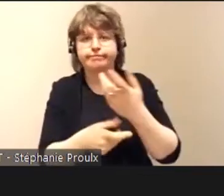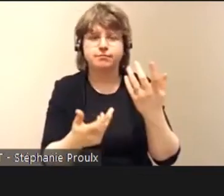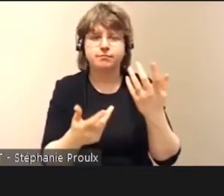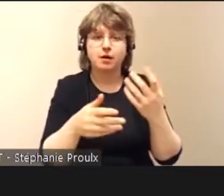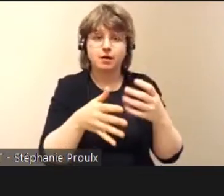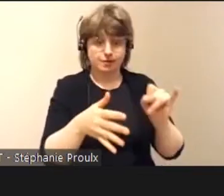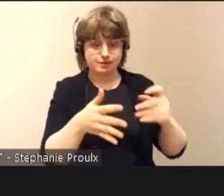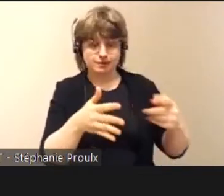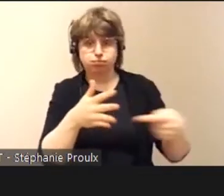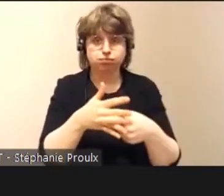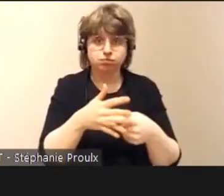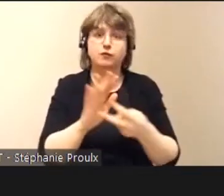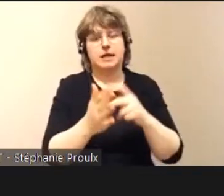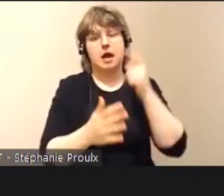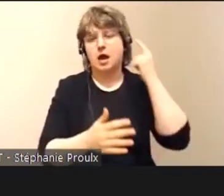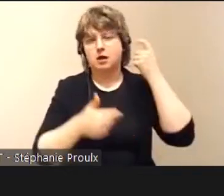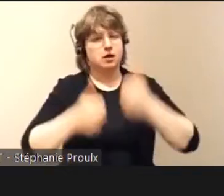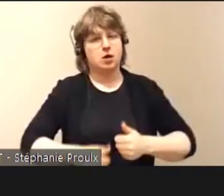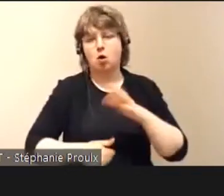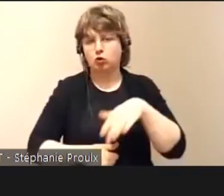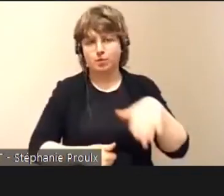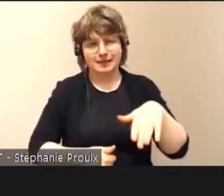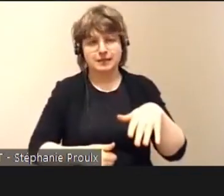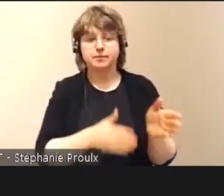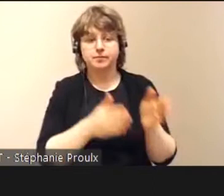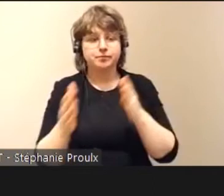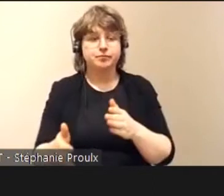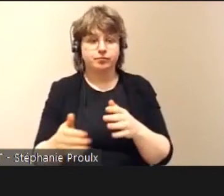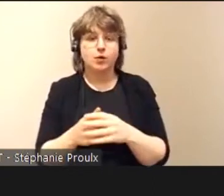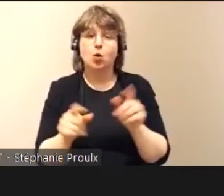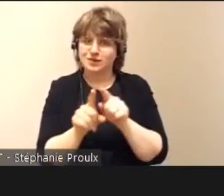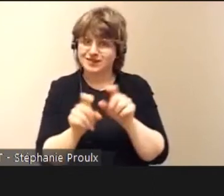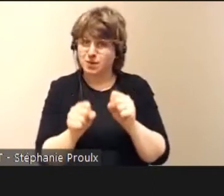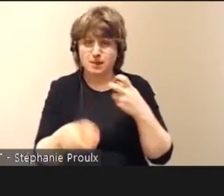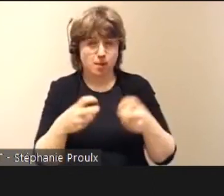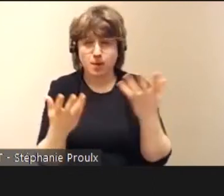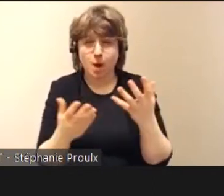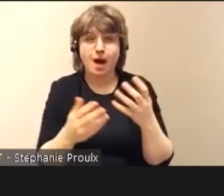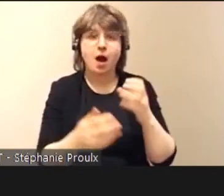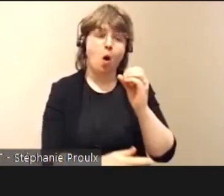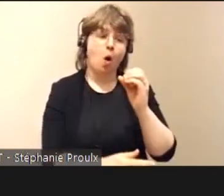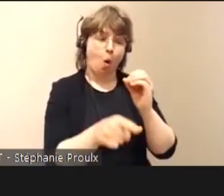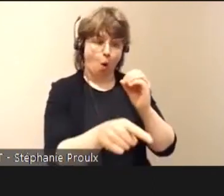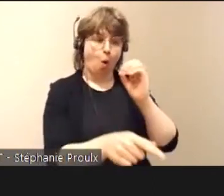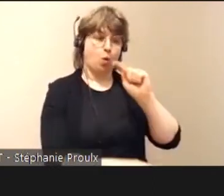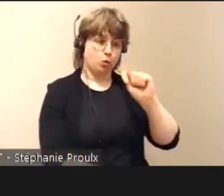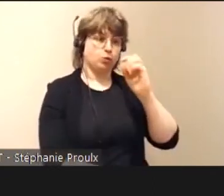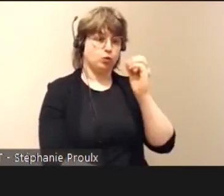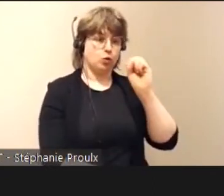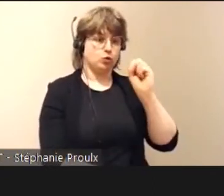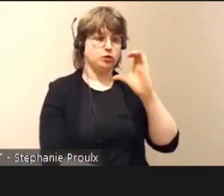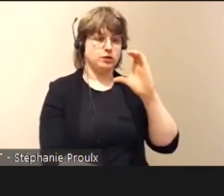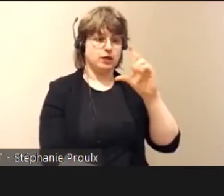perforation, l'audition diminue. Et finalement, vous pouvez avoir ce qu'on appelle une otosclérose. C'est